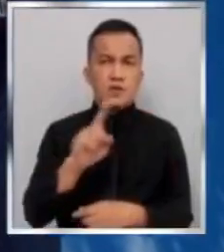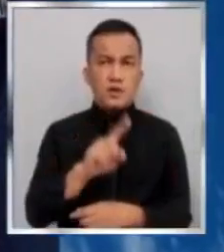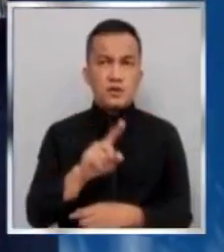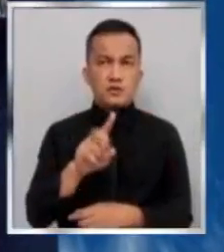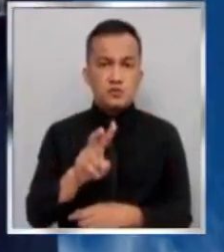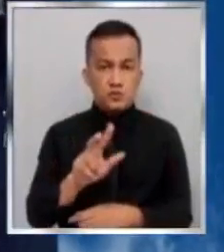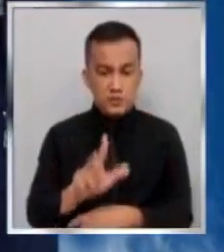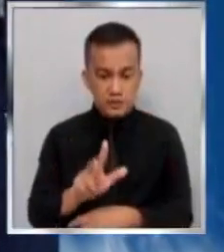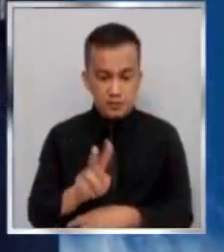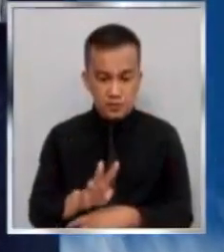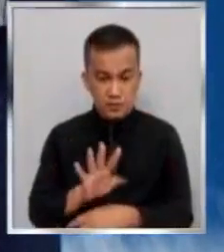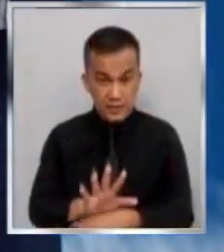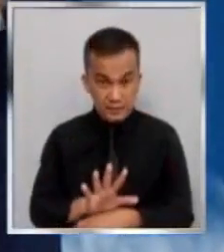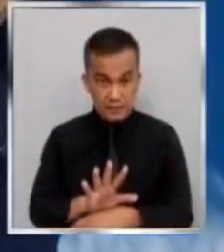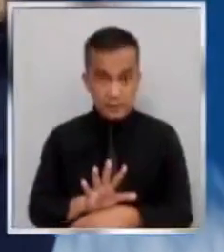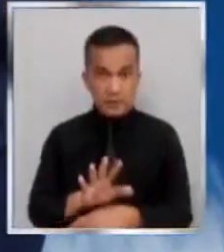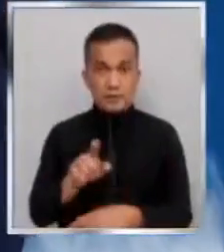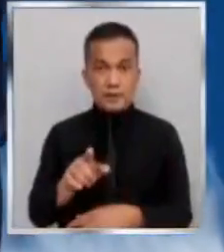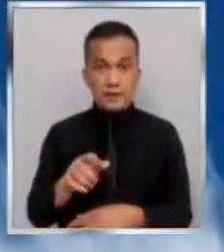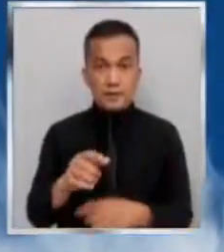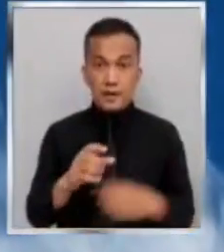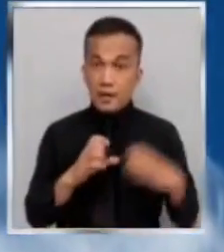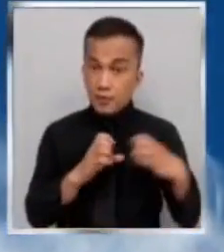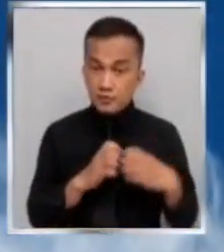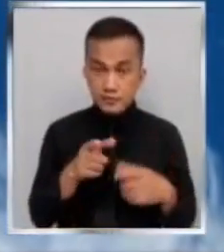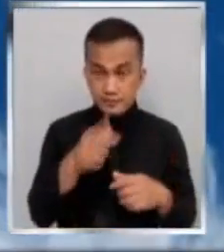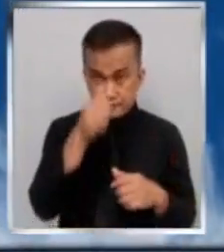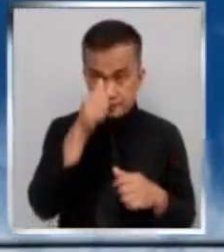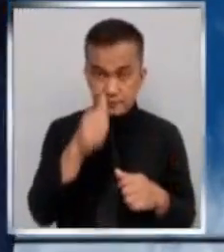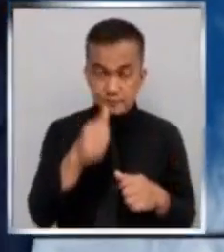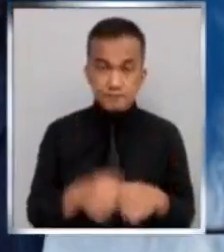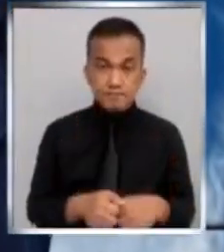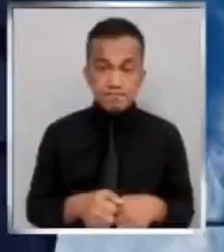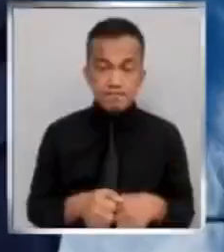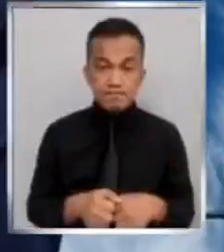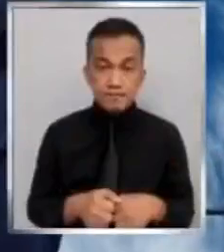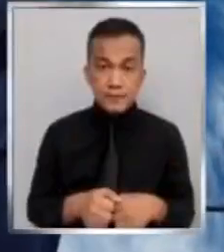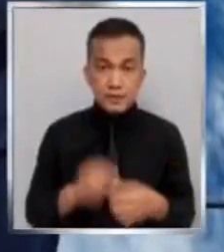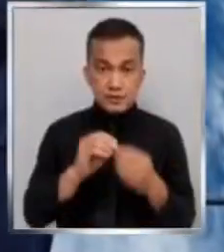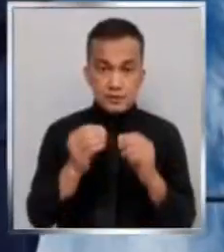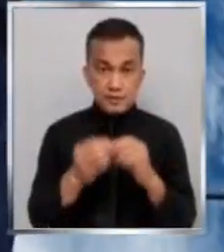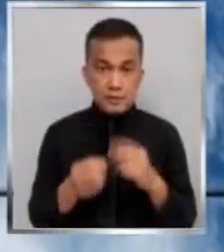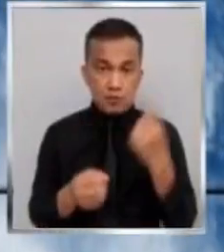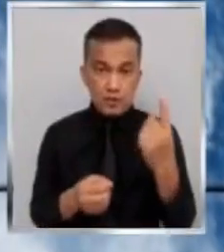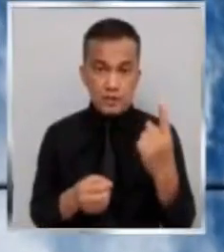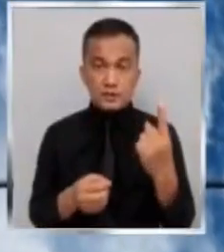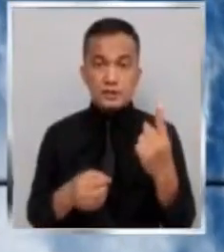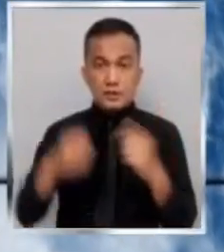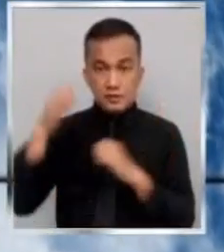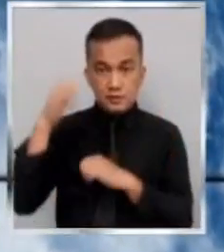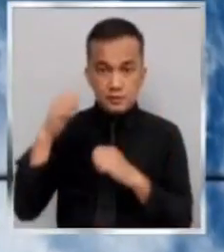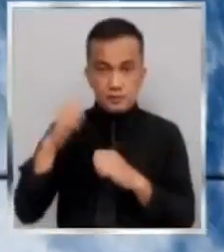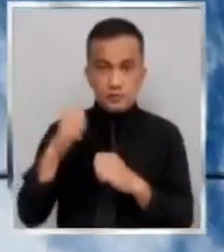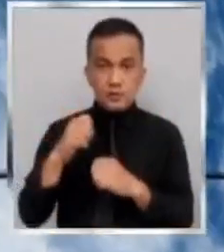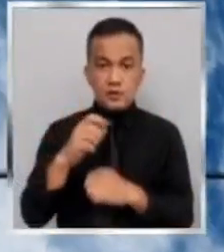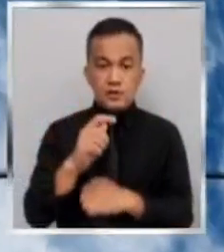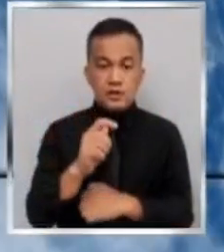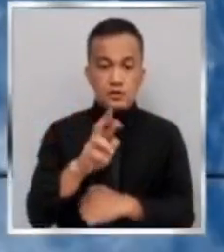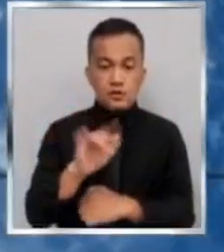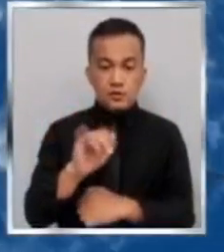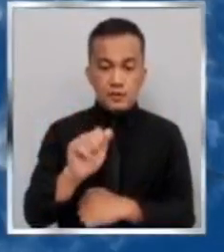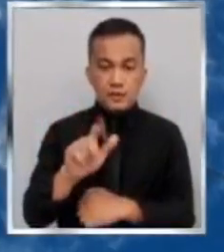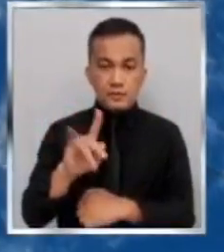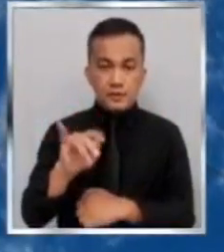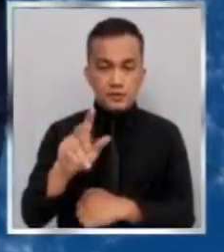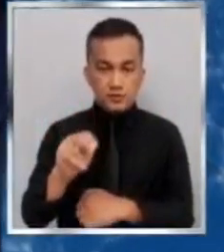mga kapuso, ang mangyayari ngayon kapag signal number 1 na, ang aasahan mo ay tropical depression. Pag signal number